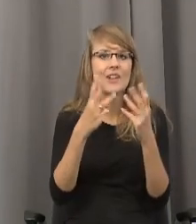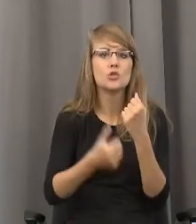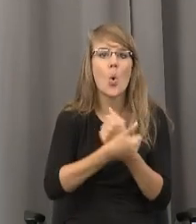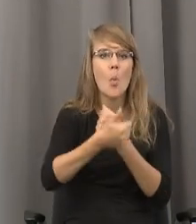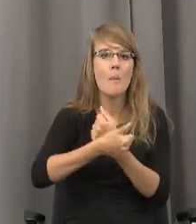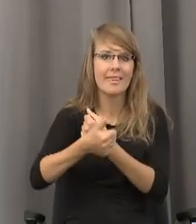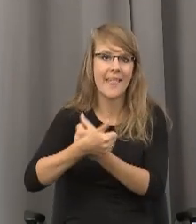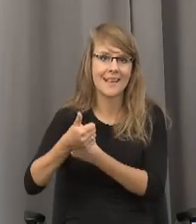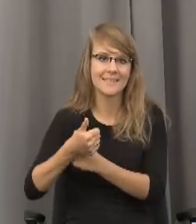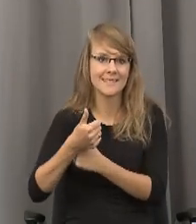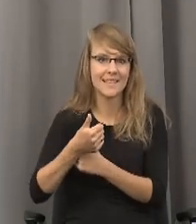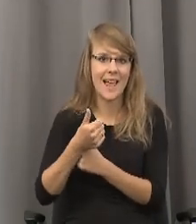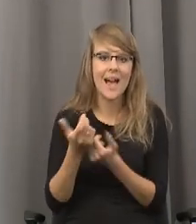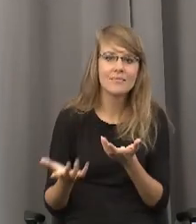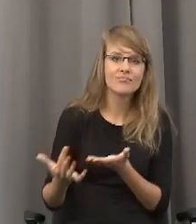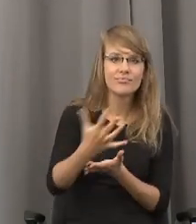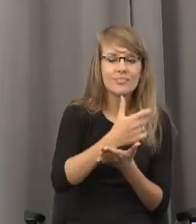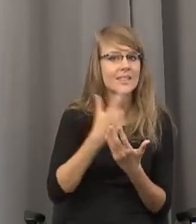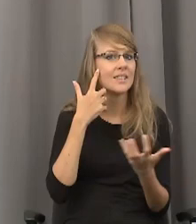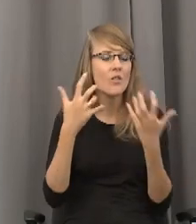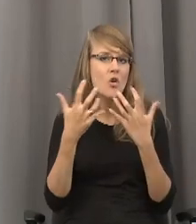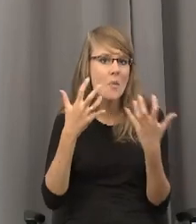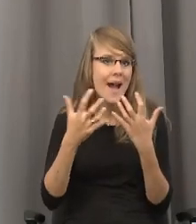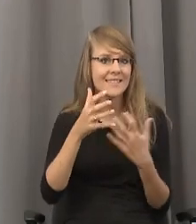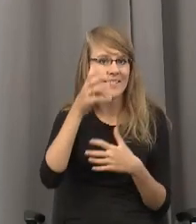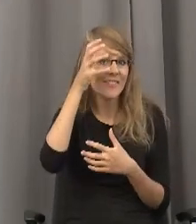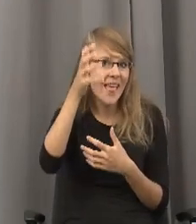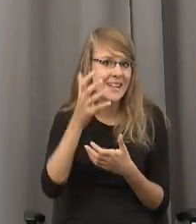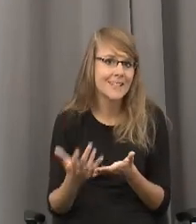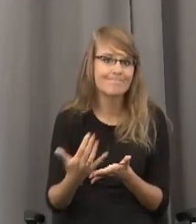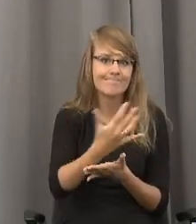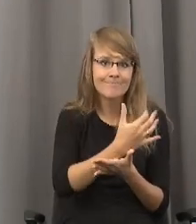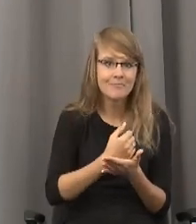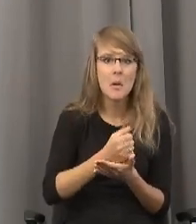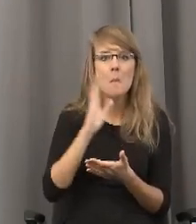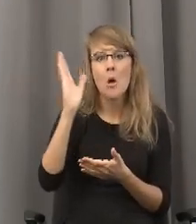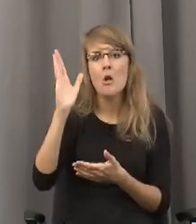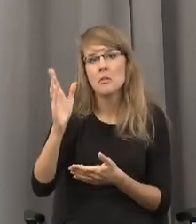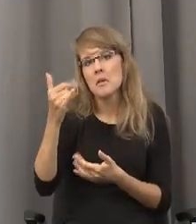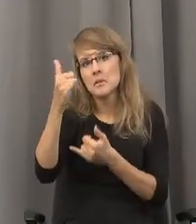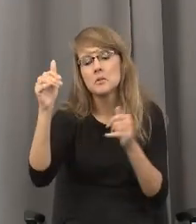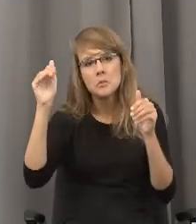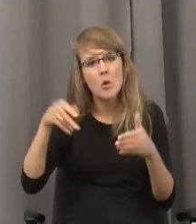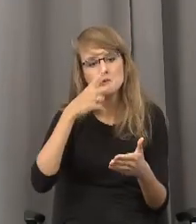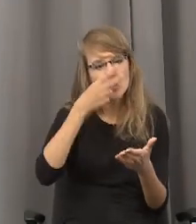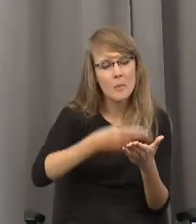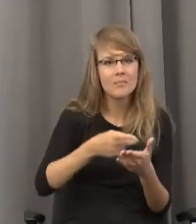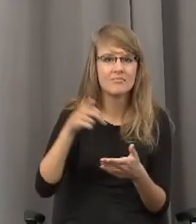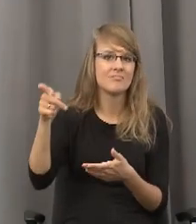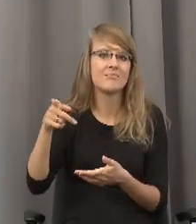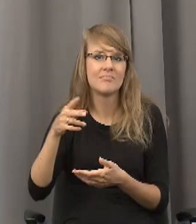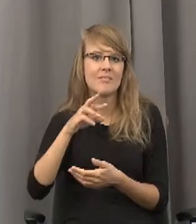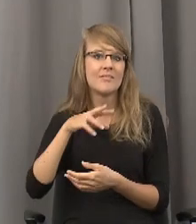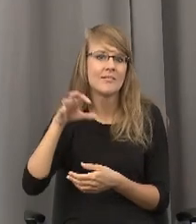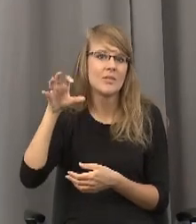zasób informacji, więcej wiedzy, do której mogą sięgnąć radni, do której mogą sięgnąć te